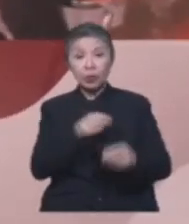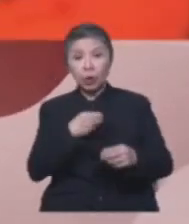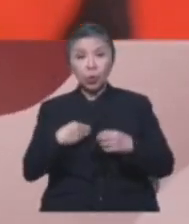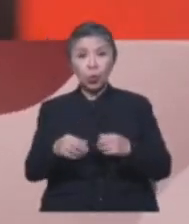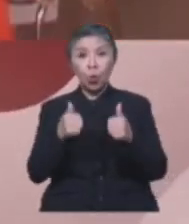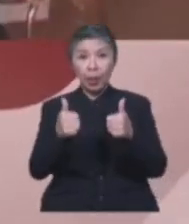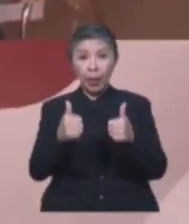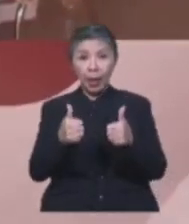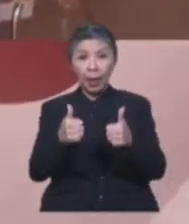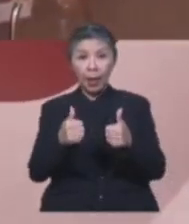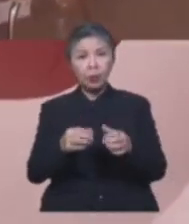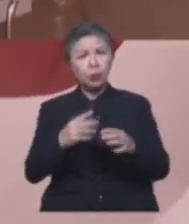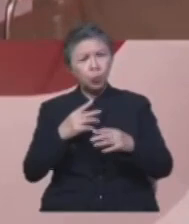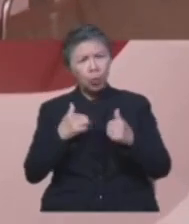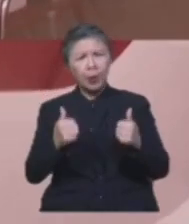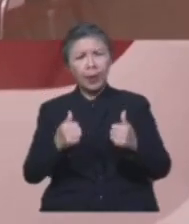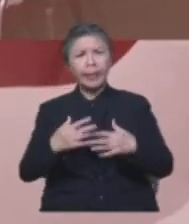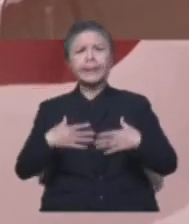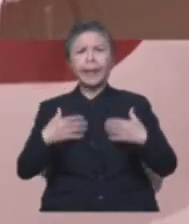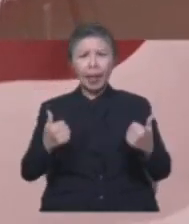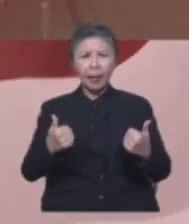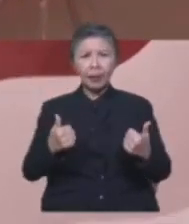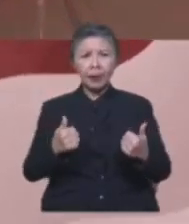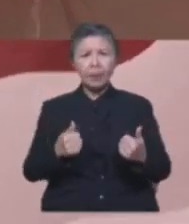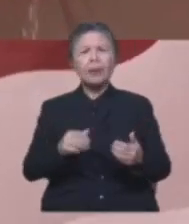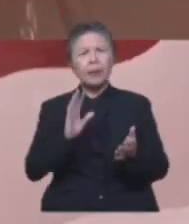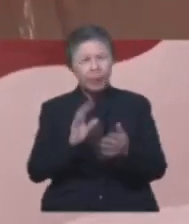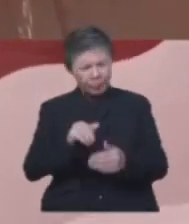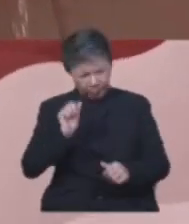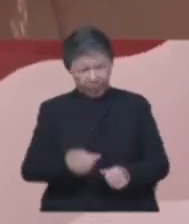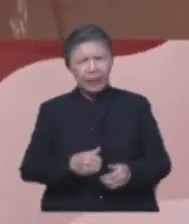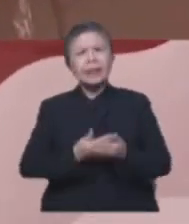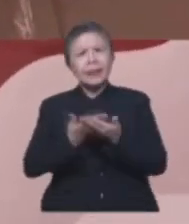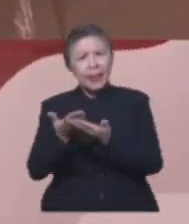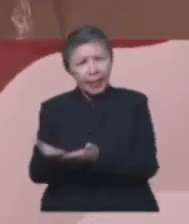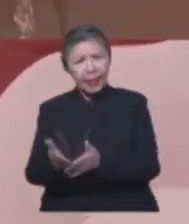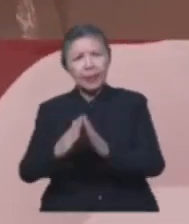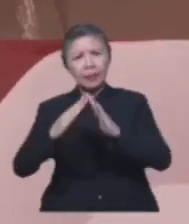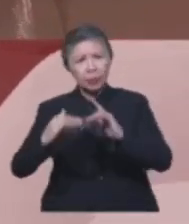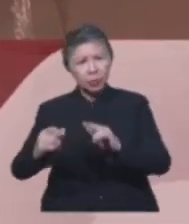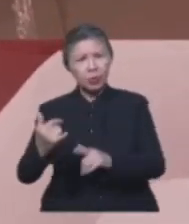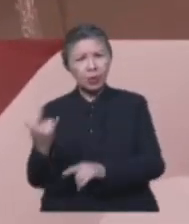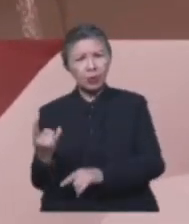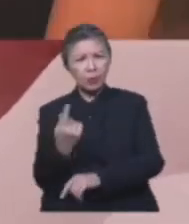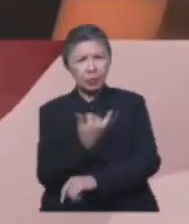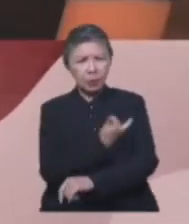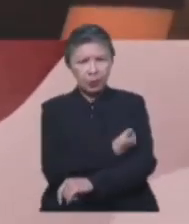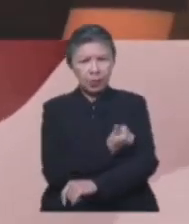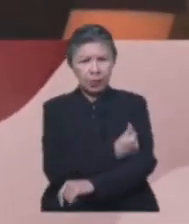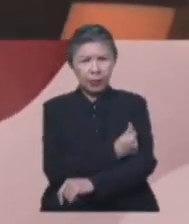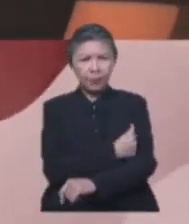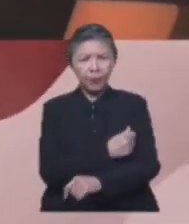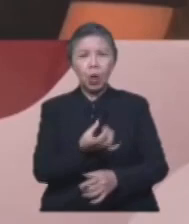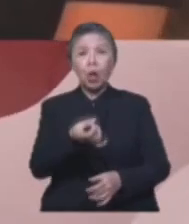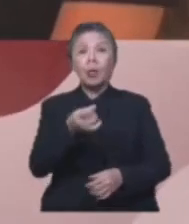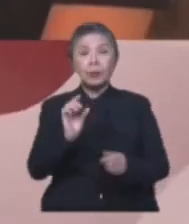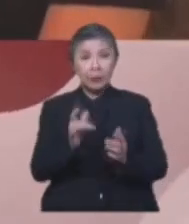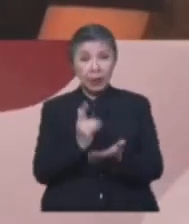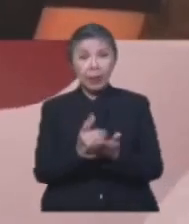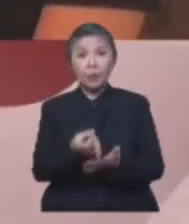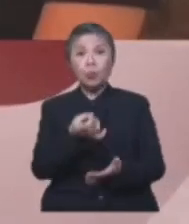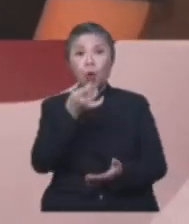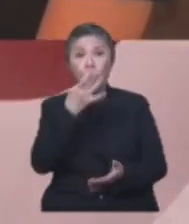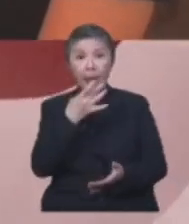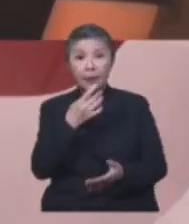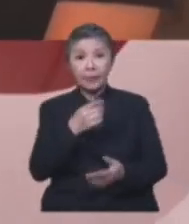keluhan, dan baik-baik saja, harusnya mereka layak untuk mendapatkan vaksinasi. Dan yang harus mereka lakukan adalah minum obat-obatan